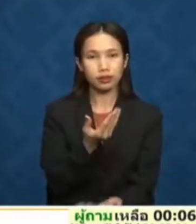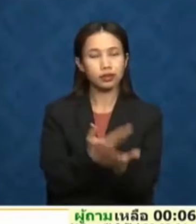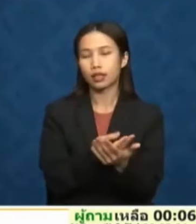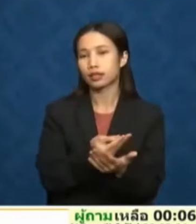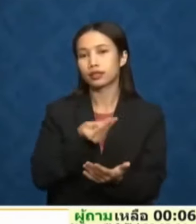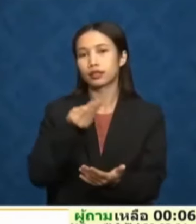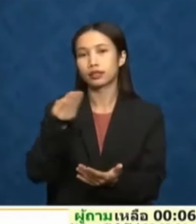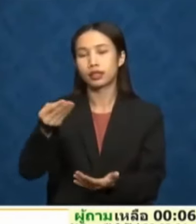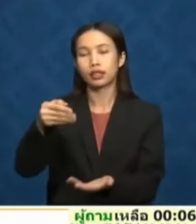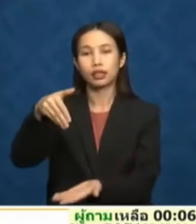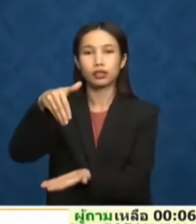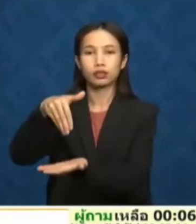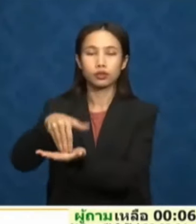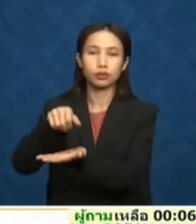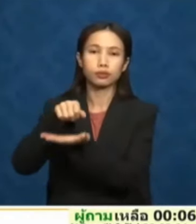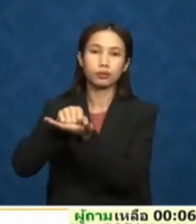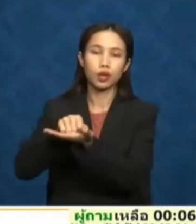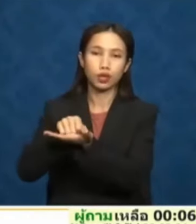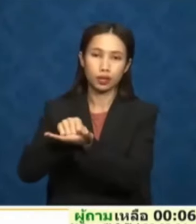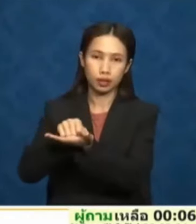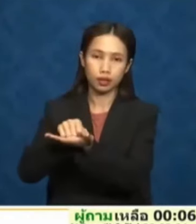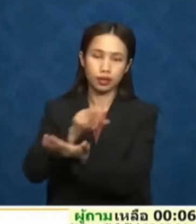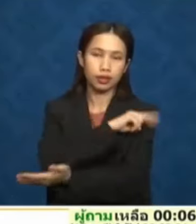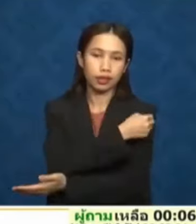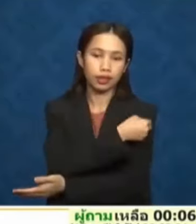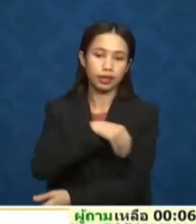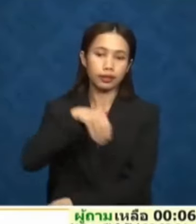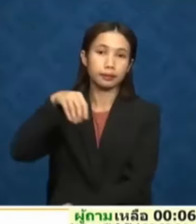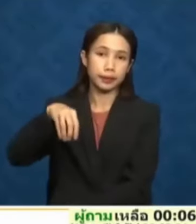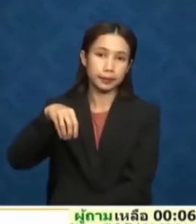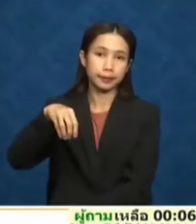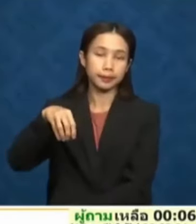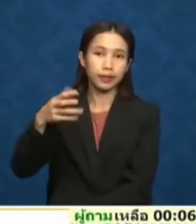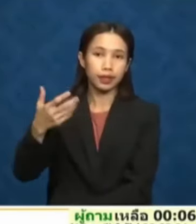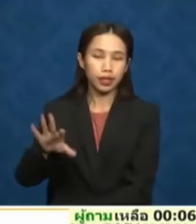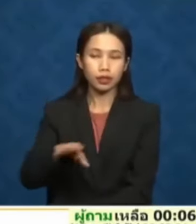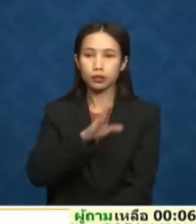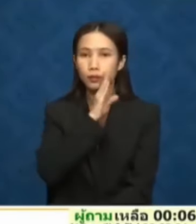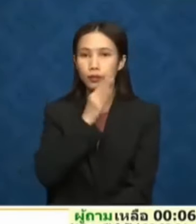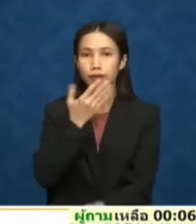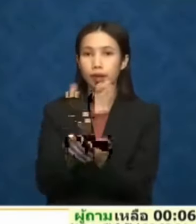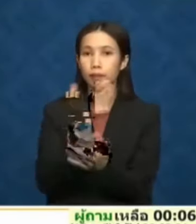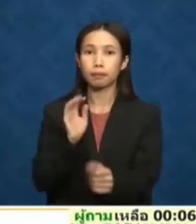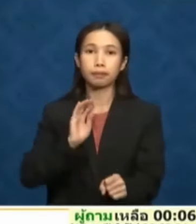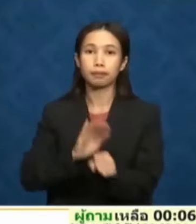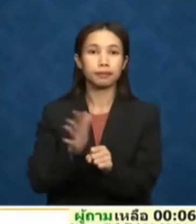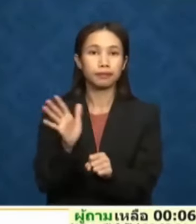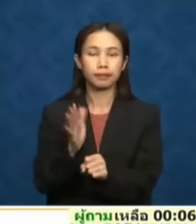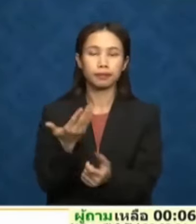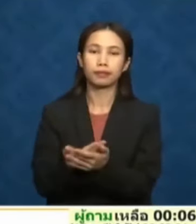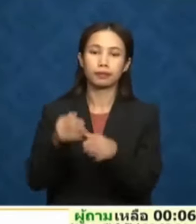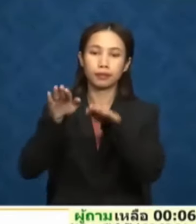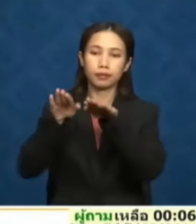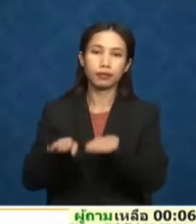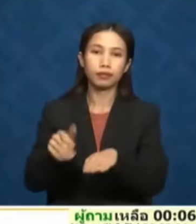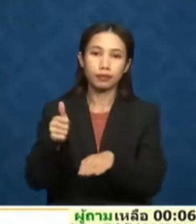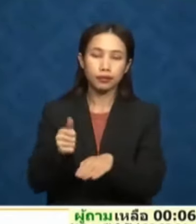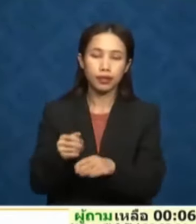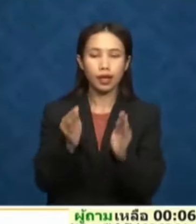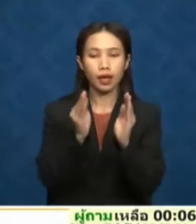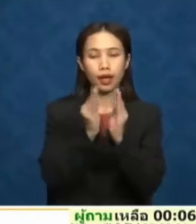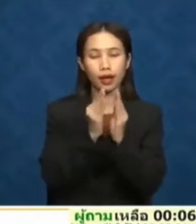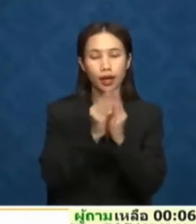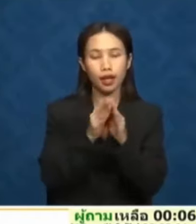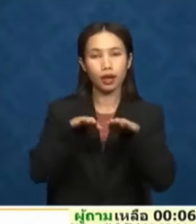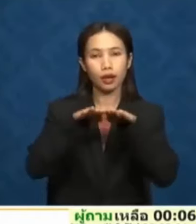เพิ่มให้หน่วยบริการปฐมภูมิทั้งหมดก็คือคลินิกอบอุ่นนันะครับหากไม่พอก็ลดลงได้พอยละไม่ถึงบาท